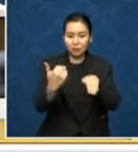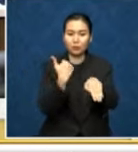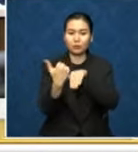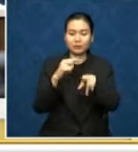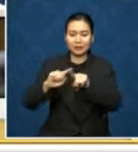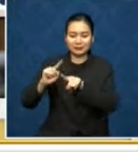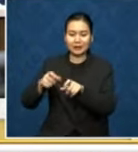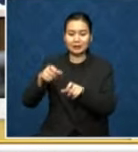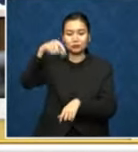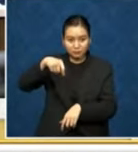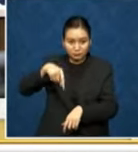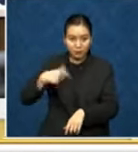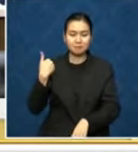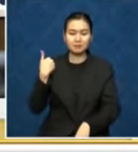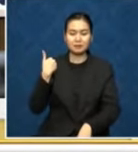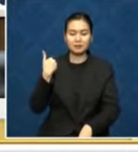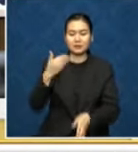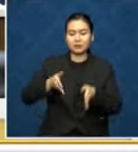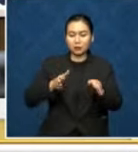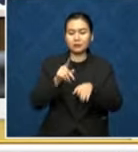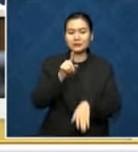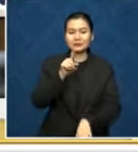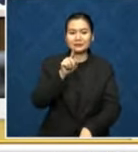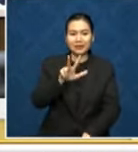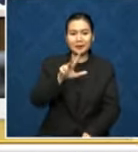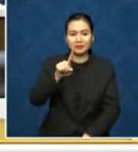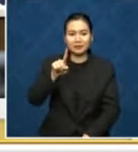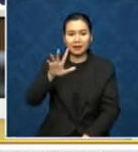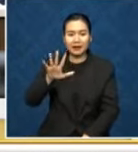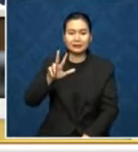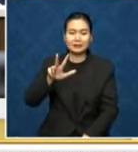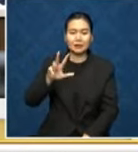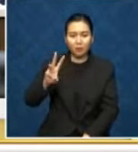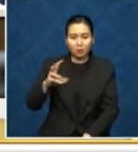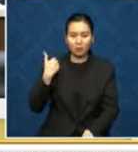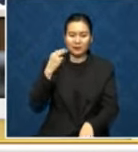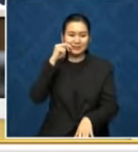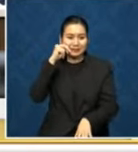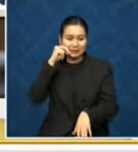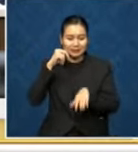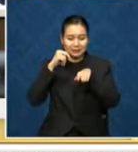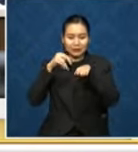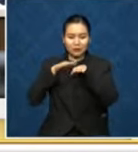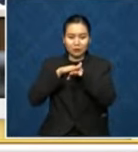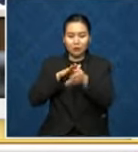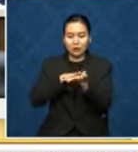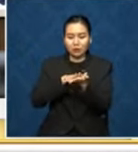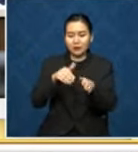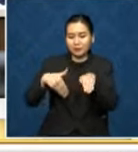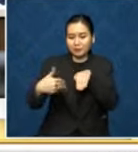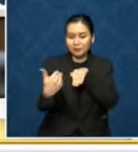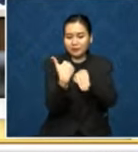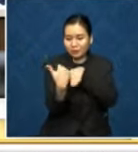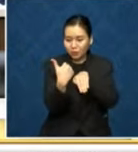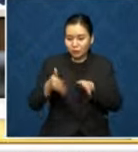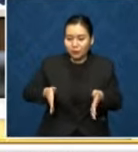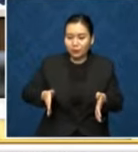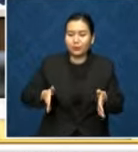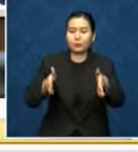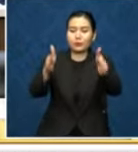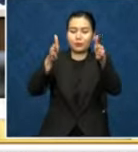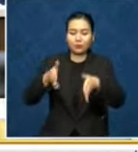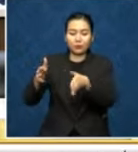มท39016นะครับหรือถนนบ้านหนองแมวนะครับแล้วก็ถนนบ้านกงรถหมู่ที่1ไปยังหมู่ที่2ทั้ง3